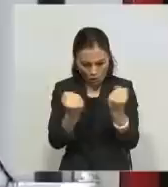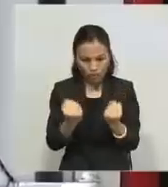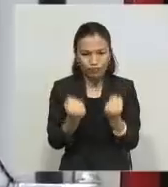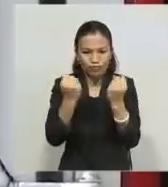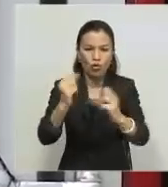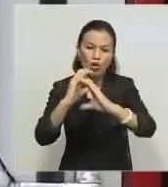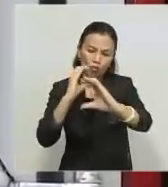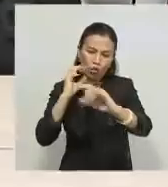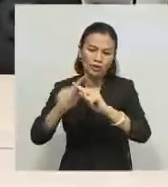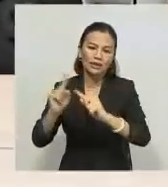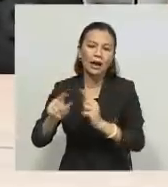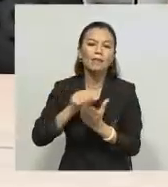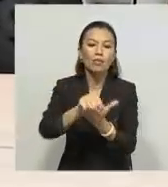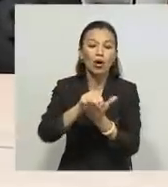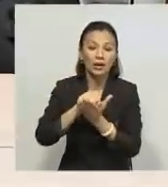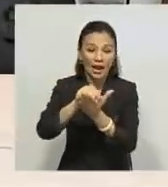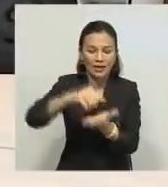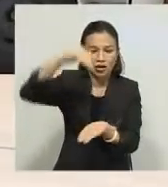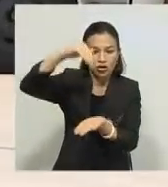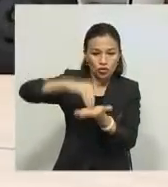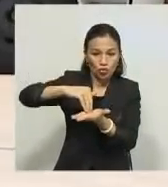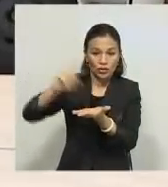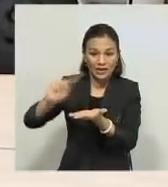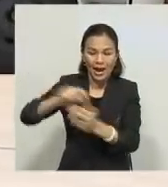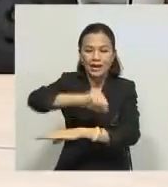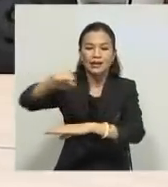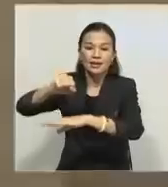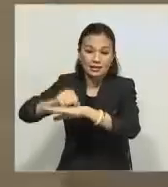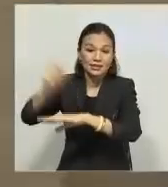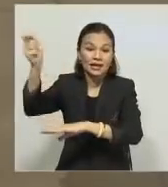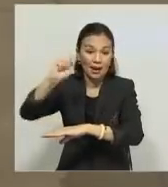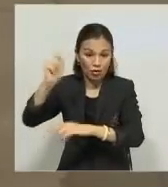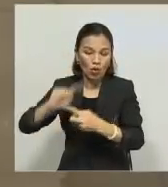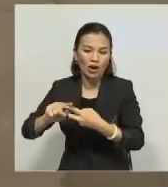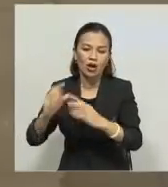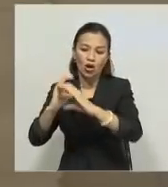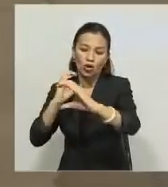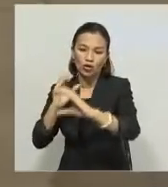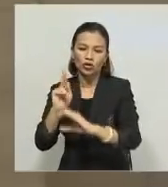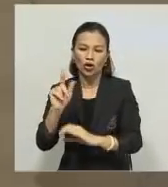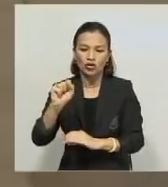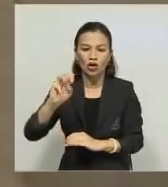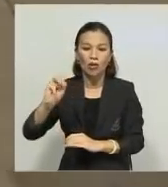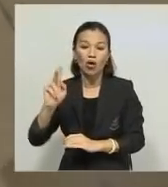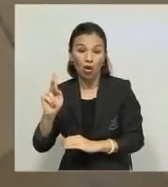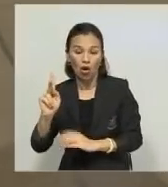ให้ผู้ที่จะไปร่วมงานโดยมีจุดรวมพลที่บริเวณสนามหลวงจากนั้นก็จะมีรถจากขสมกค่ะ